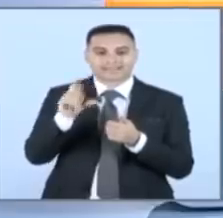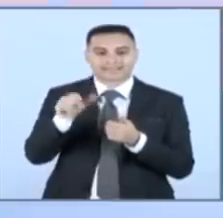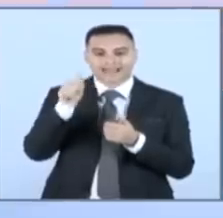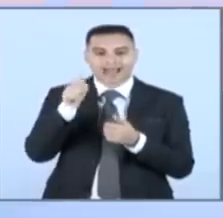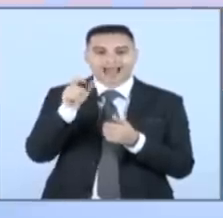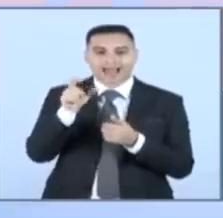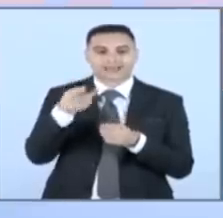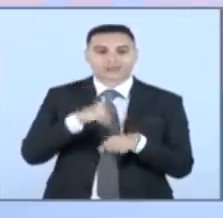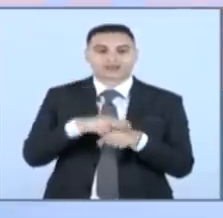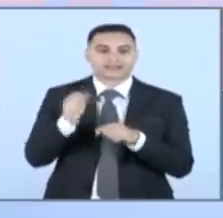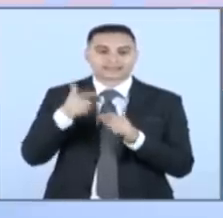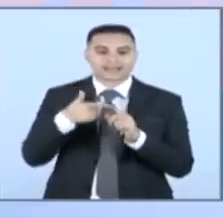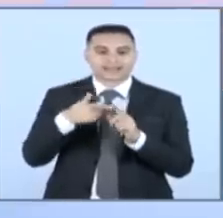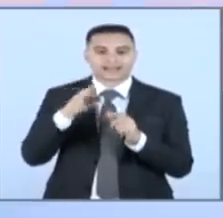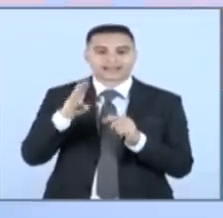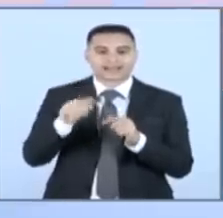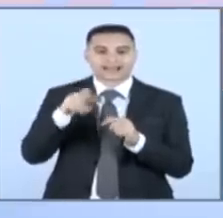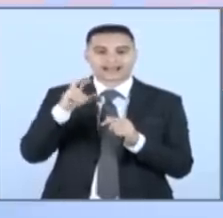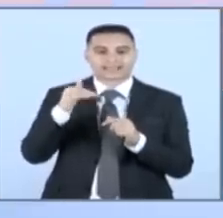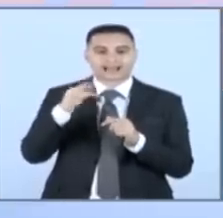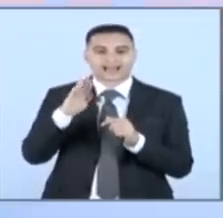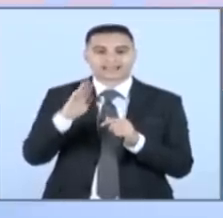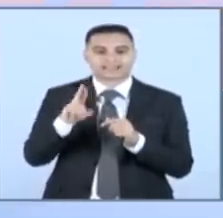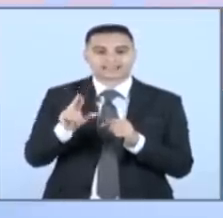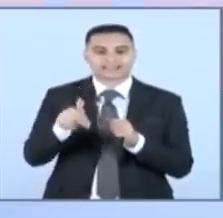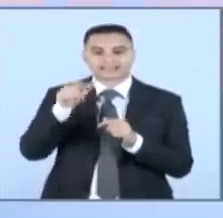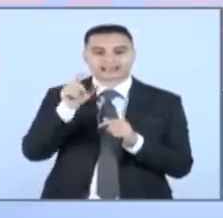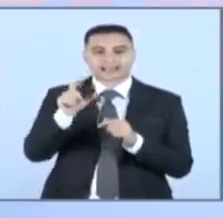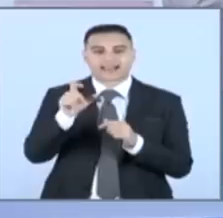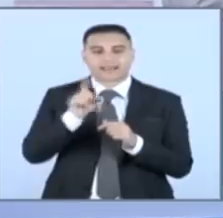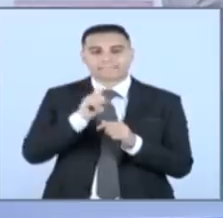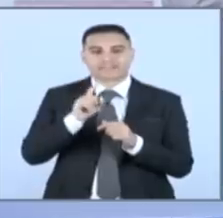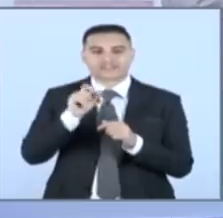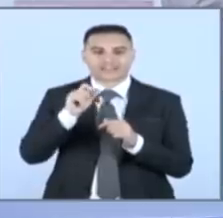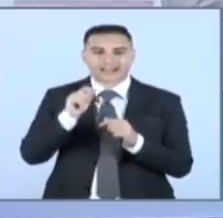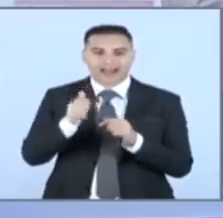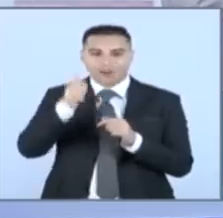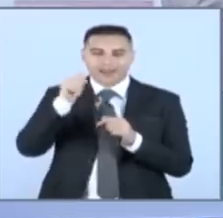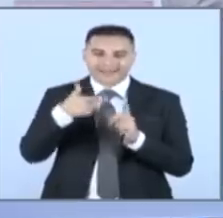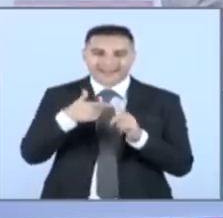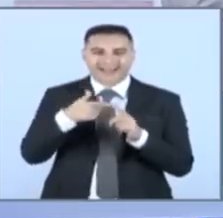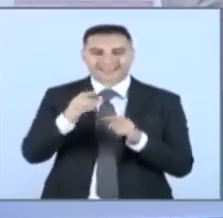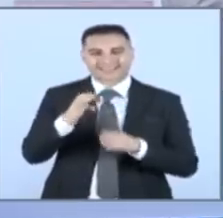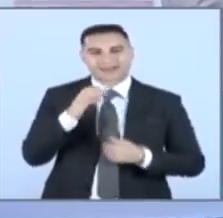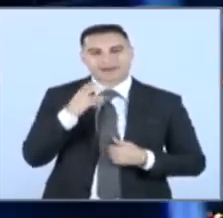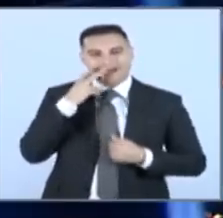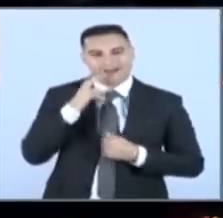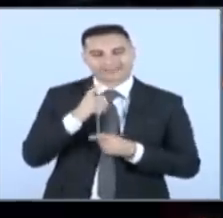مصطفى. للأسف الشديد نور سلطان هي فعلا كازاخستان. إجابة